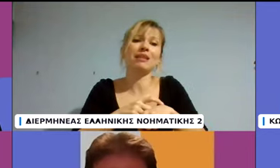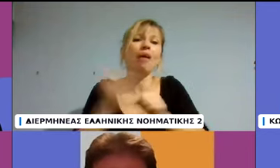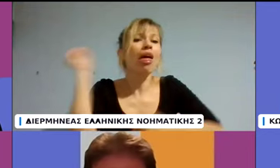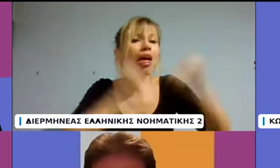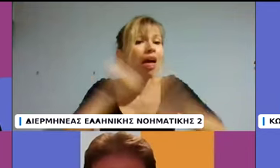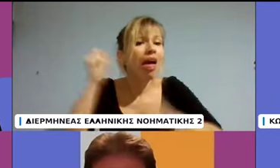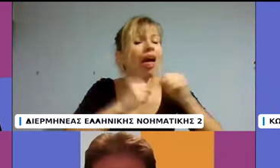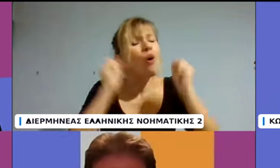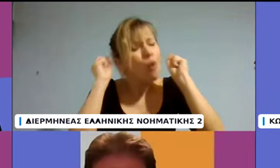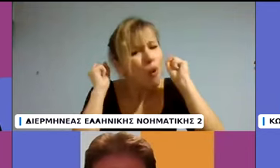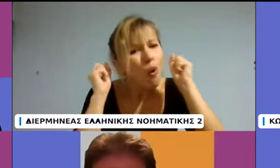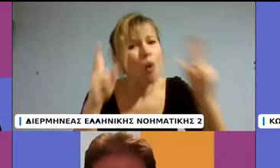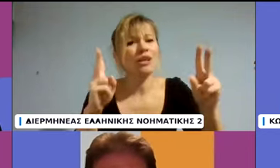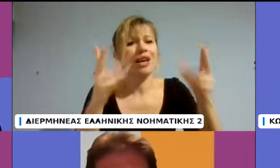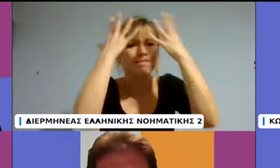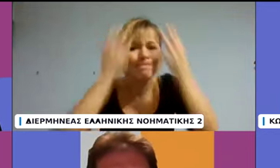σε όλα.